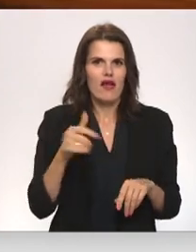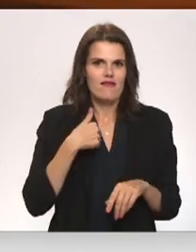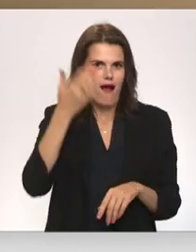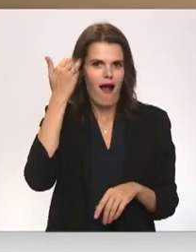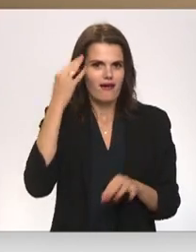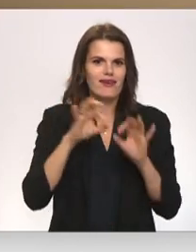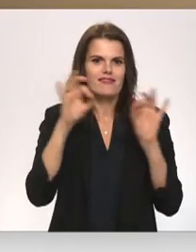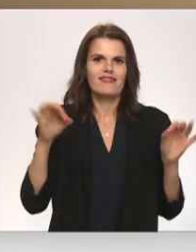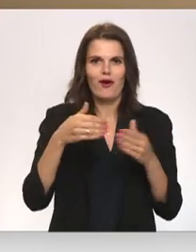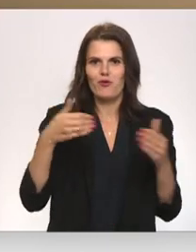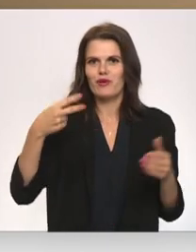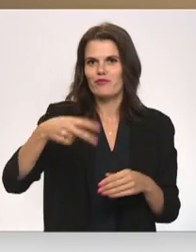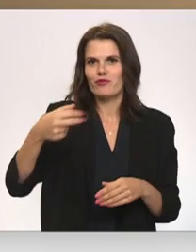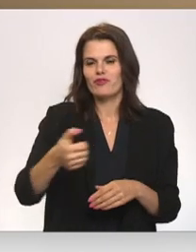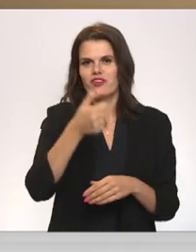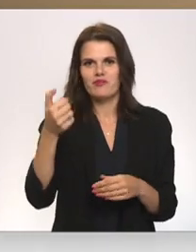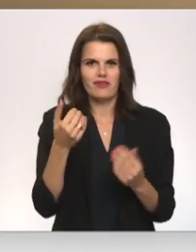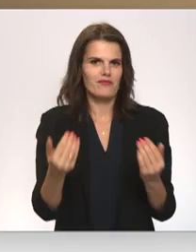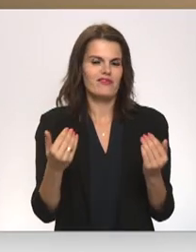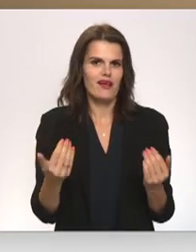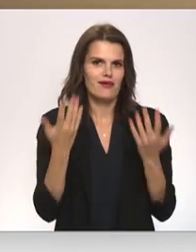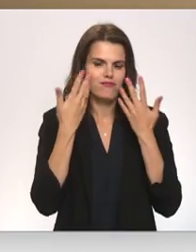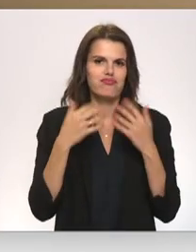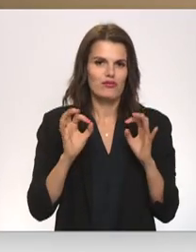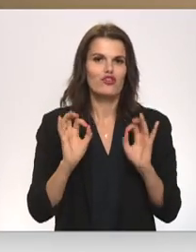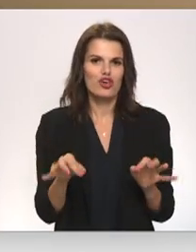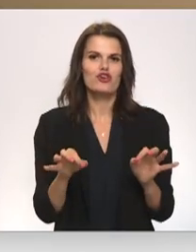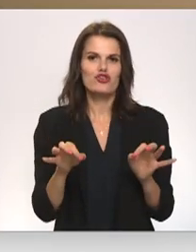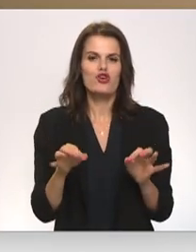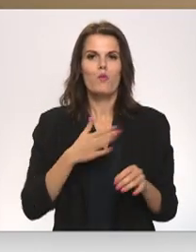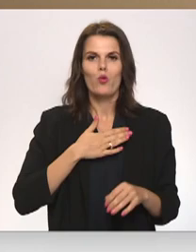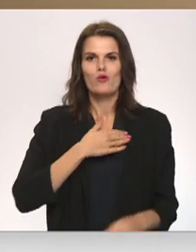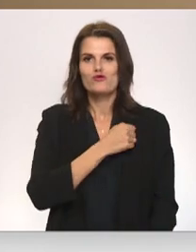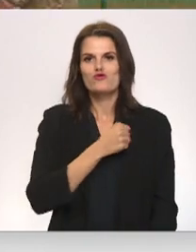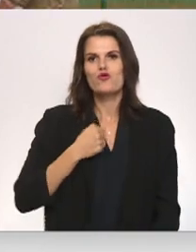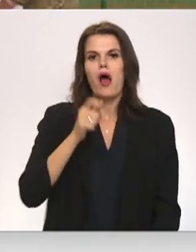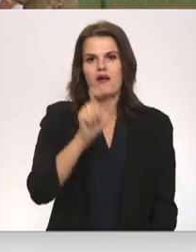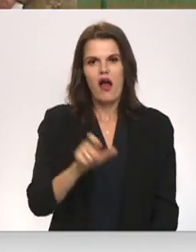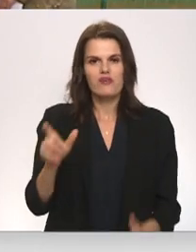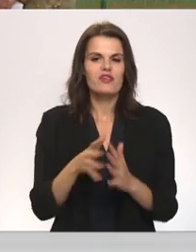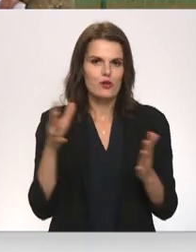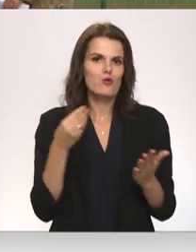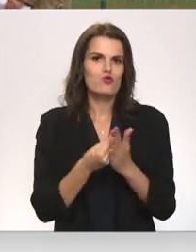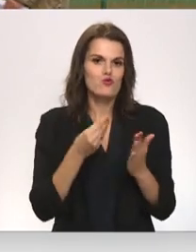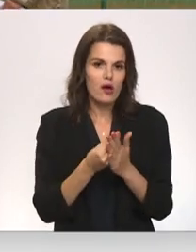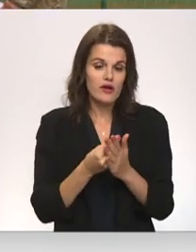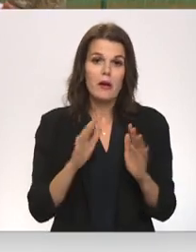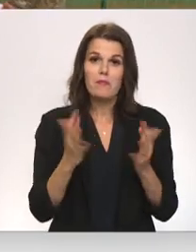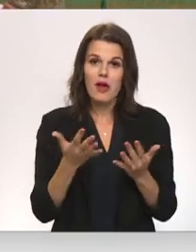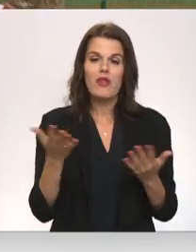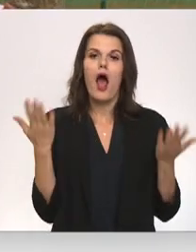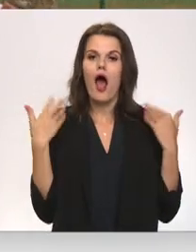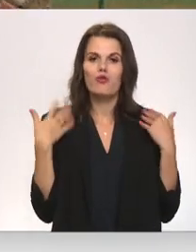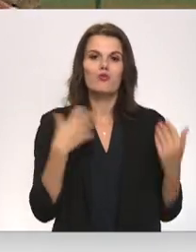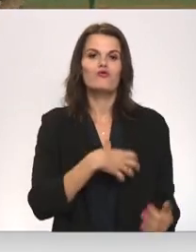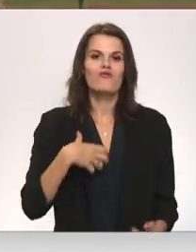stāvu 20 gadus apakaļ, un mēs tiešām mūsu karavīri to augstu novērtē. Atpūta gan būs jānopelna, tāpat kā